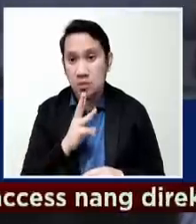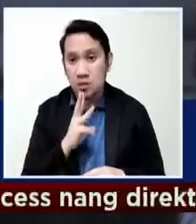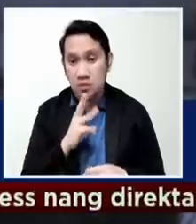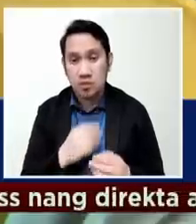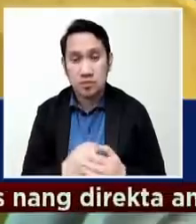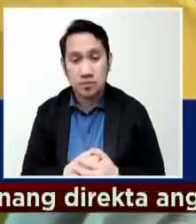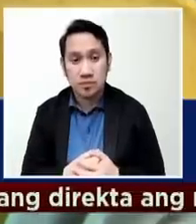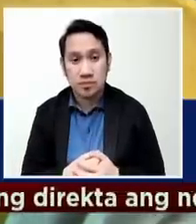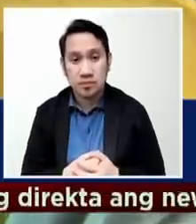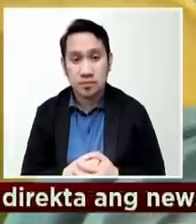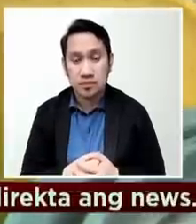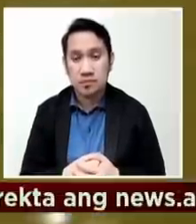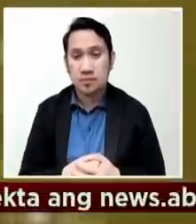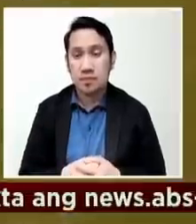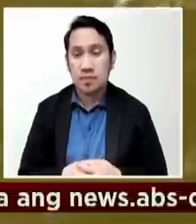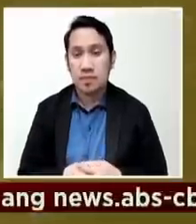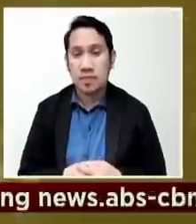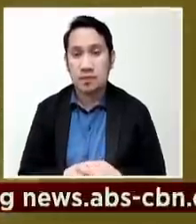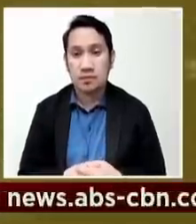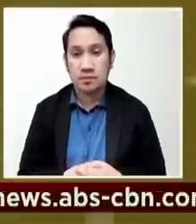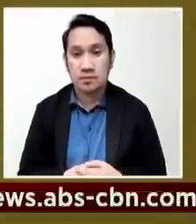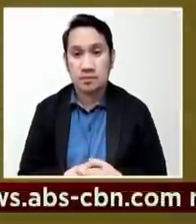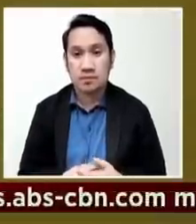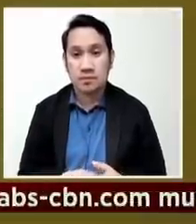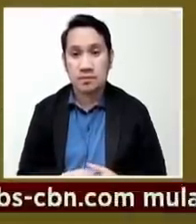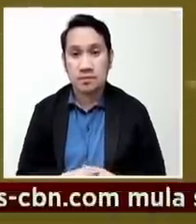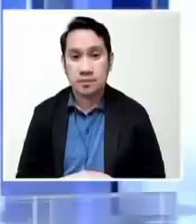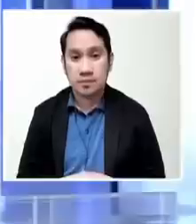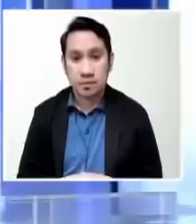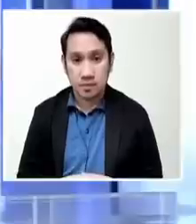L. Chico, ABS-CBN News.